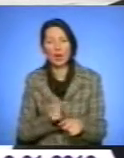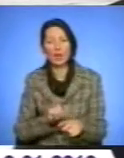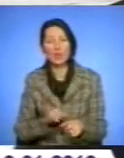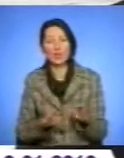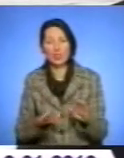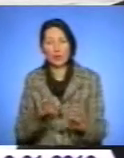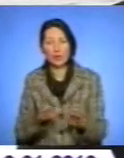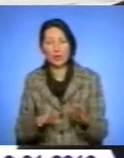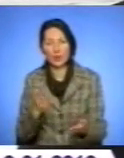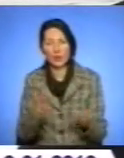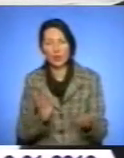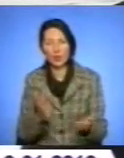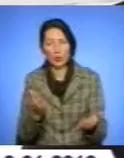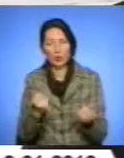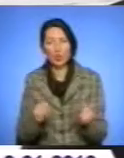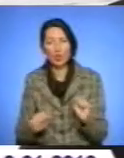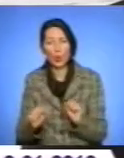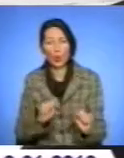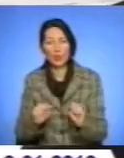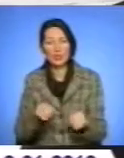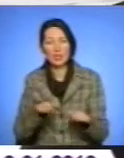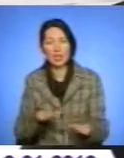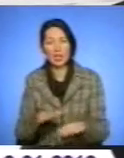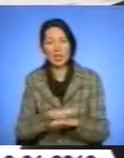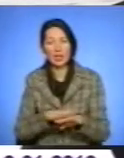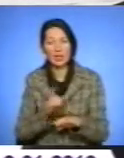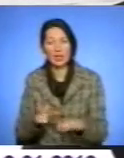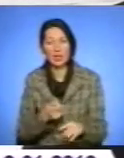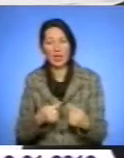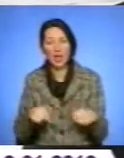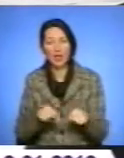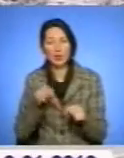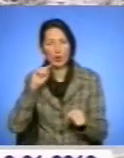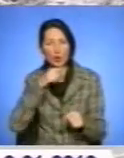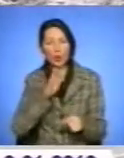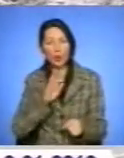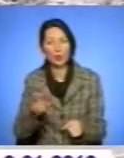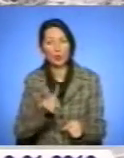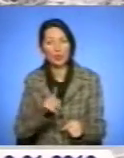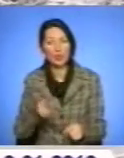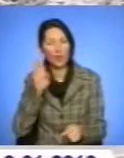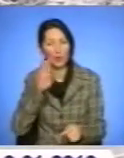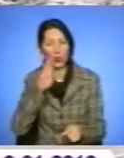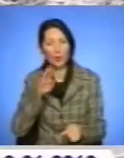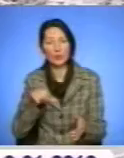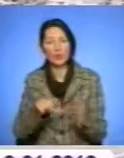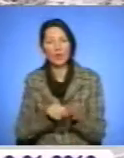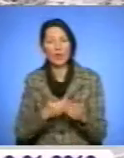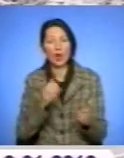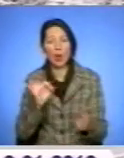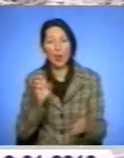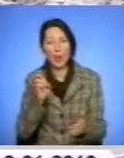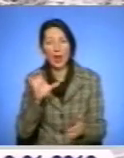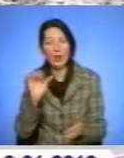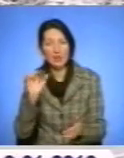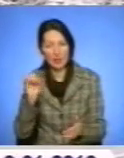будуть прийматися управлінські рішення, і населення і галузі економіки будуть з водою. Представники від ОБСЄ обіцяють